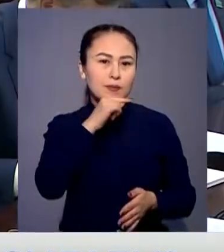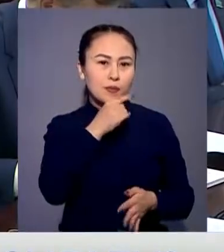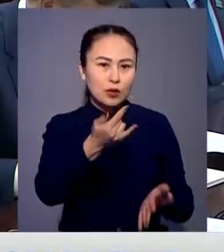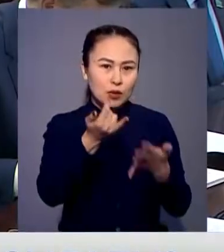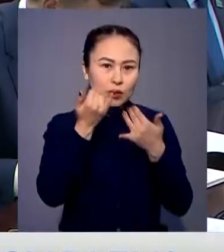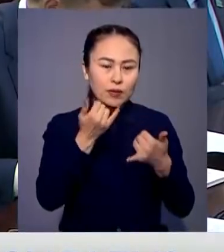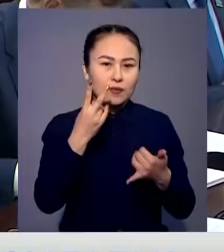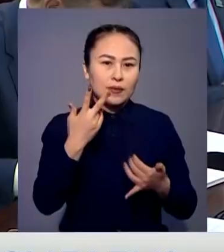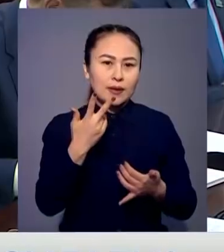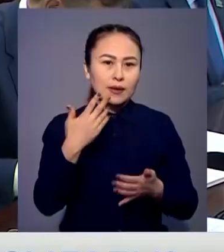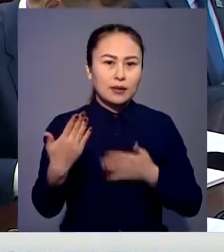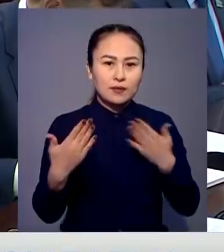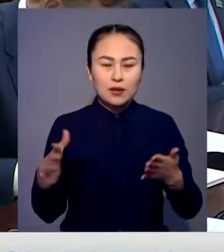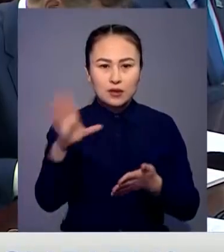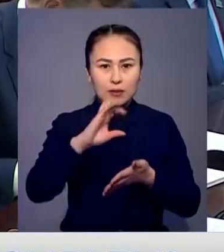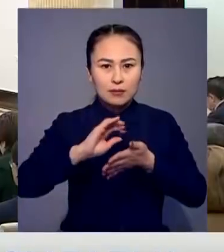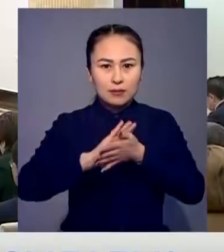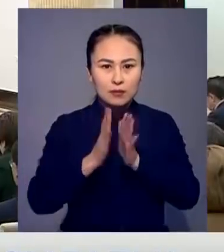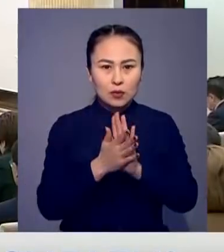жатыр, нәтижесі алдағы уақытта белгілі болады.